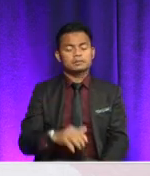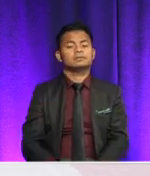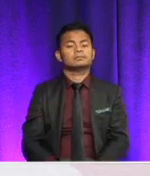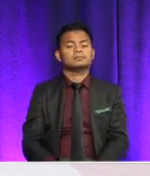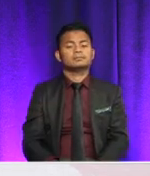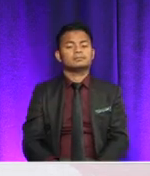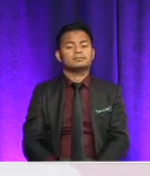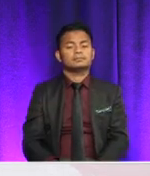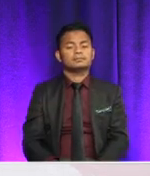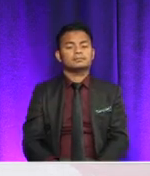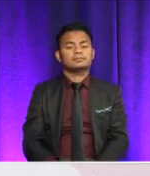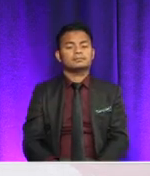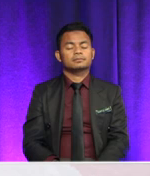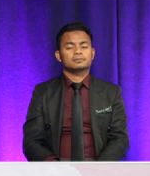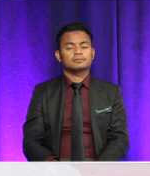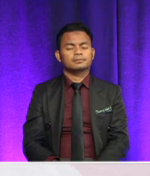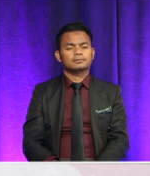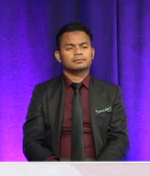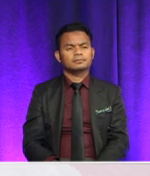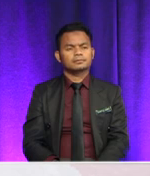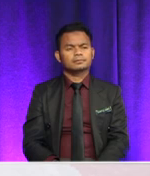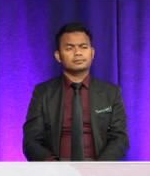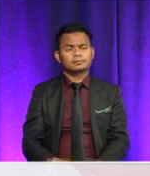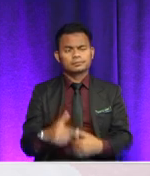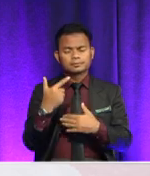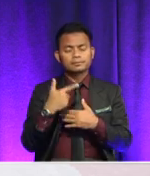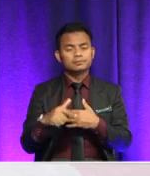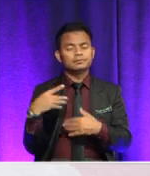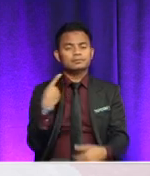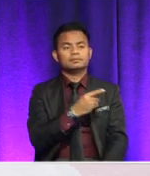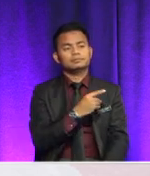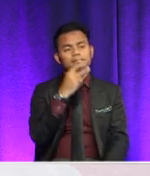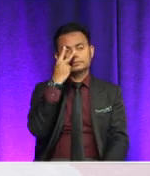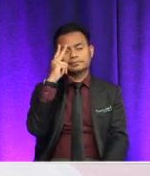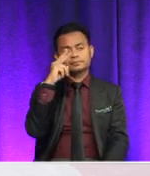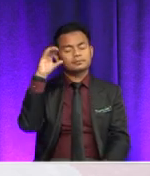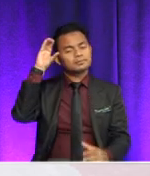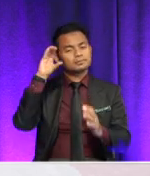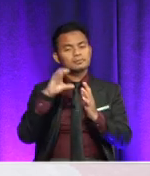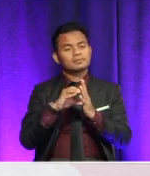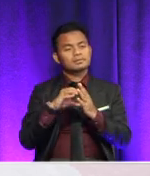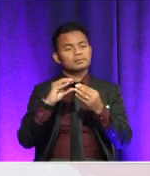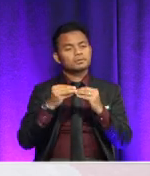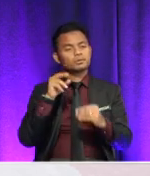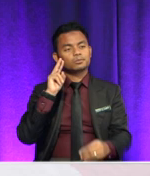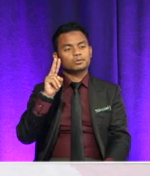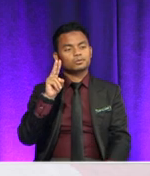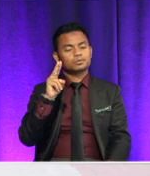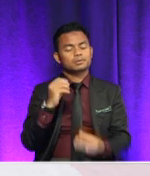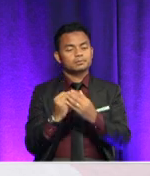pancingan relatif baik kemudian kita tengok gambar yang kedua batang menghasilkan